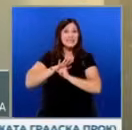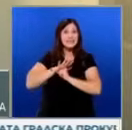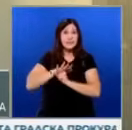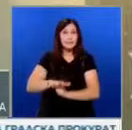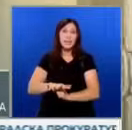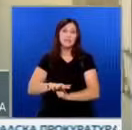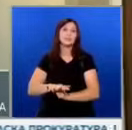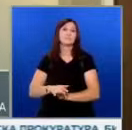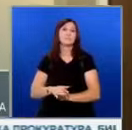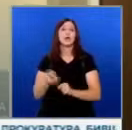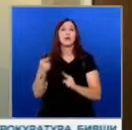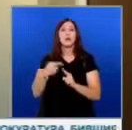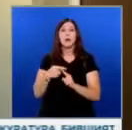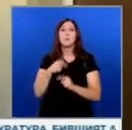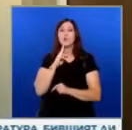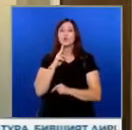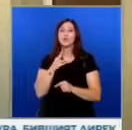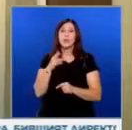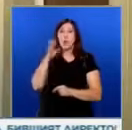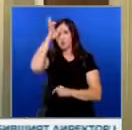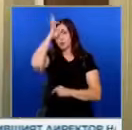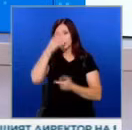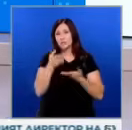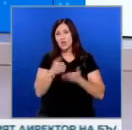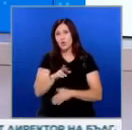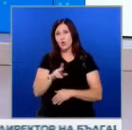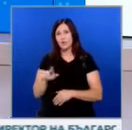и репресия към учители, ученици и родители.